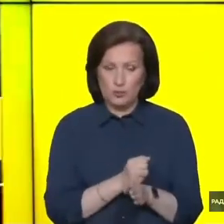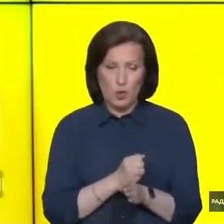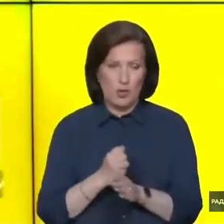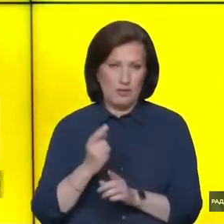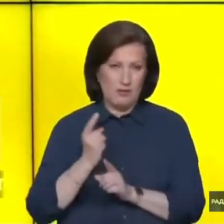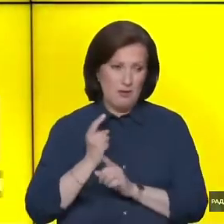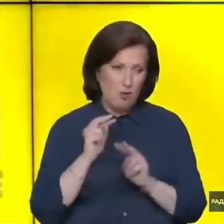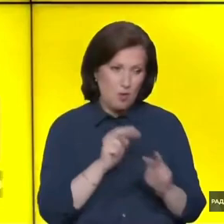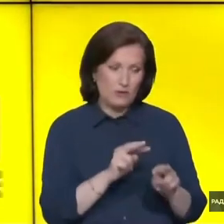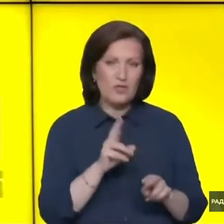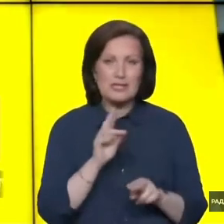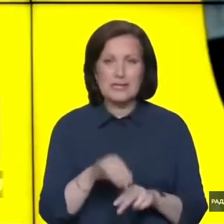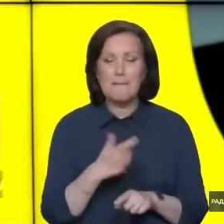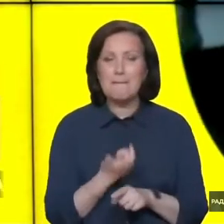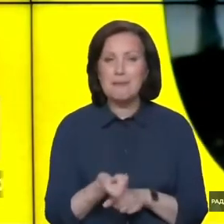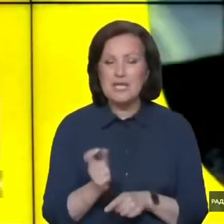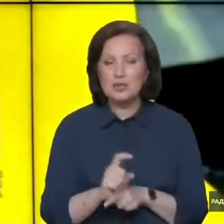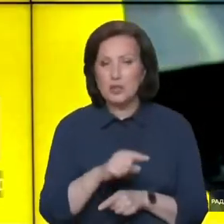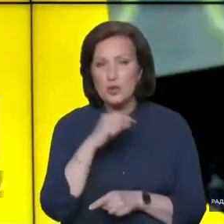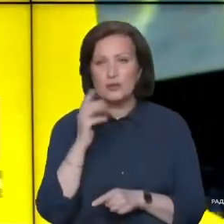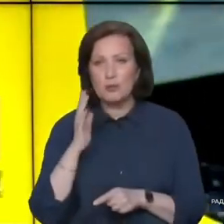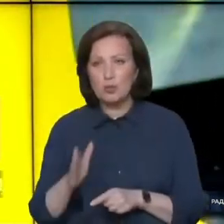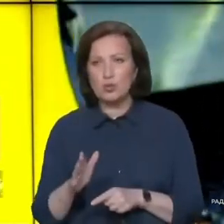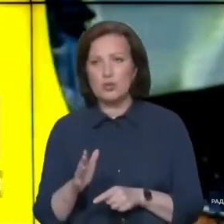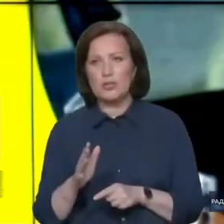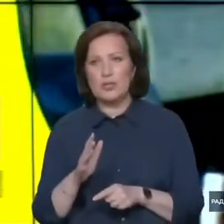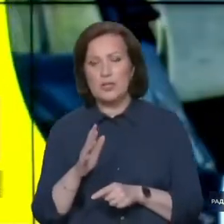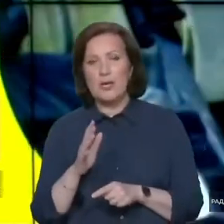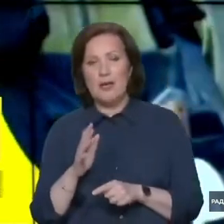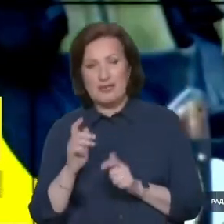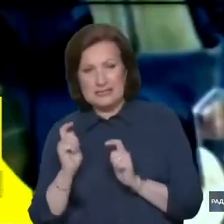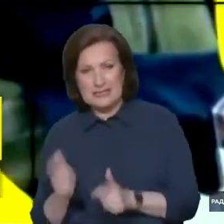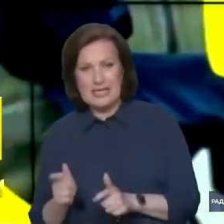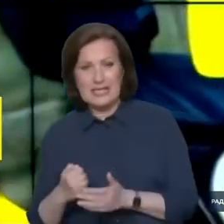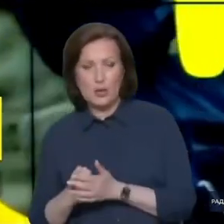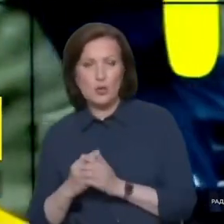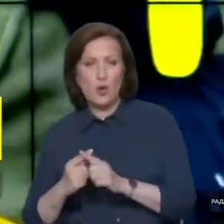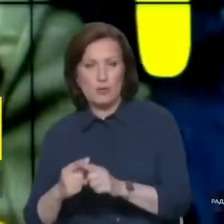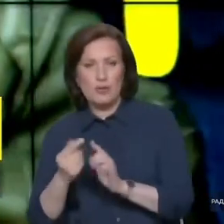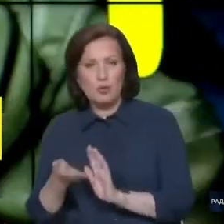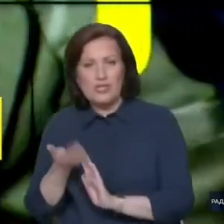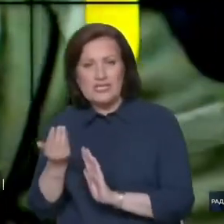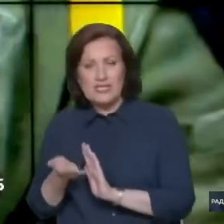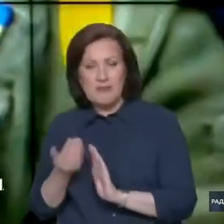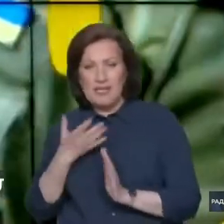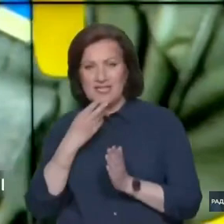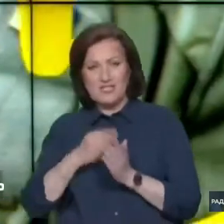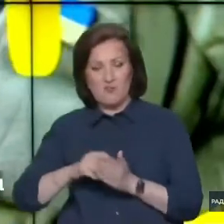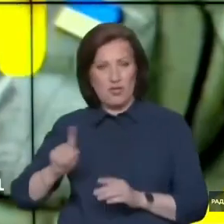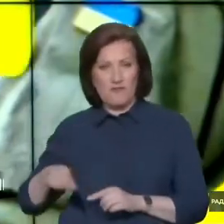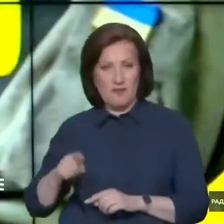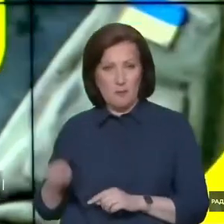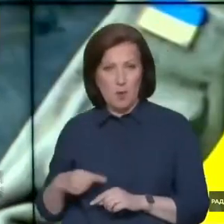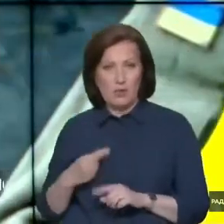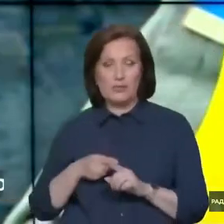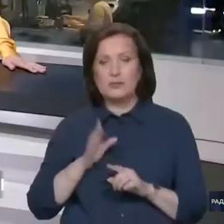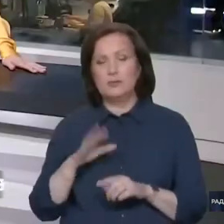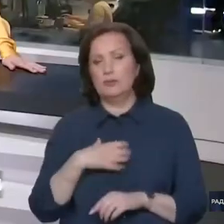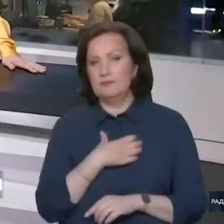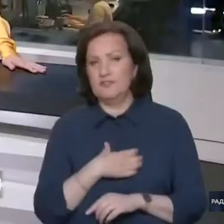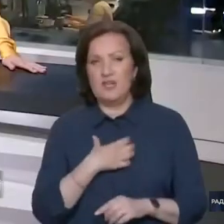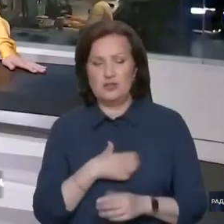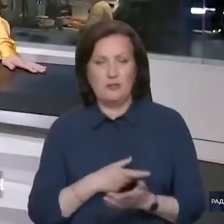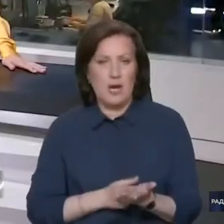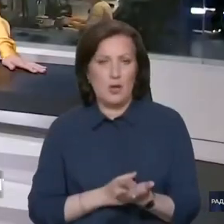конвої, тим більше Росія буде схильна до компромісів, і вона буде знімати свої вимоги. Тому що це буде дуже